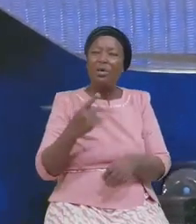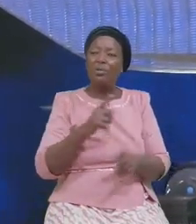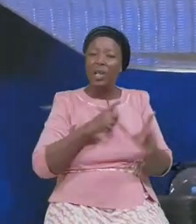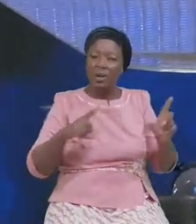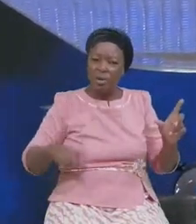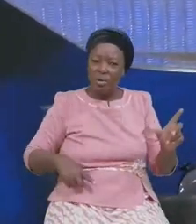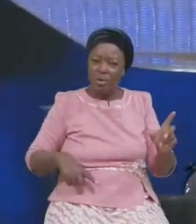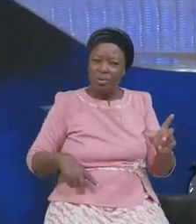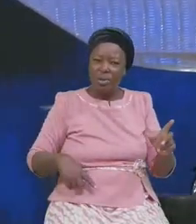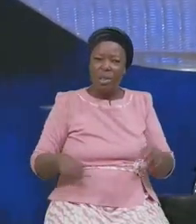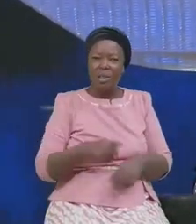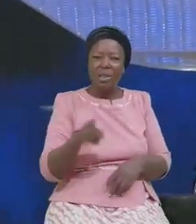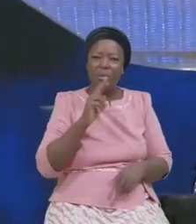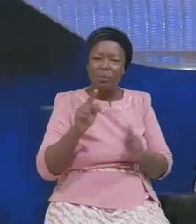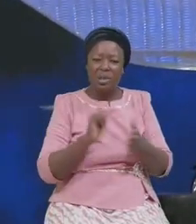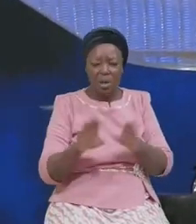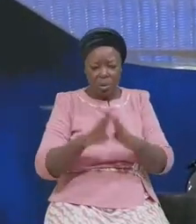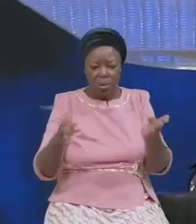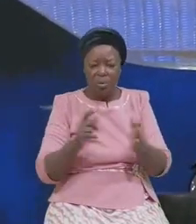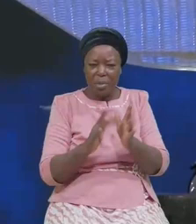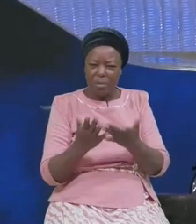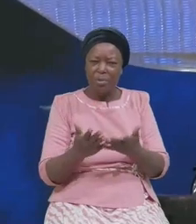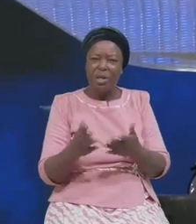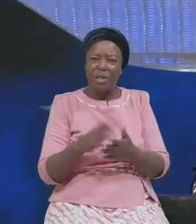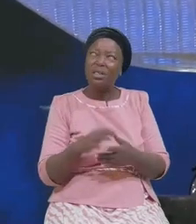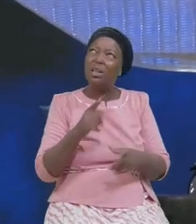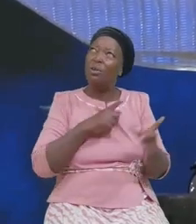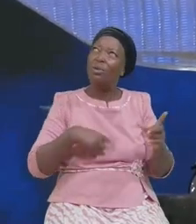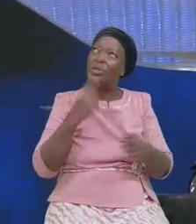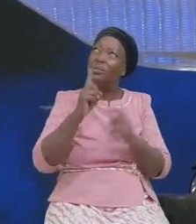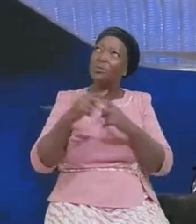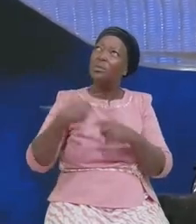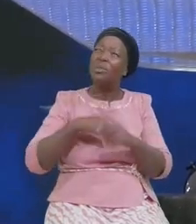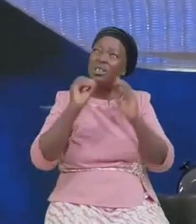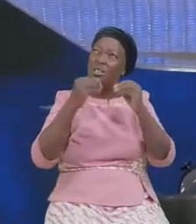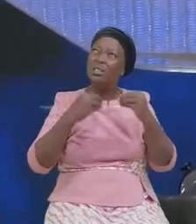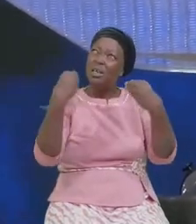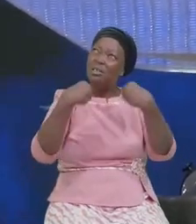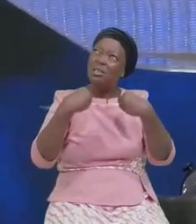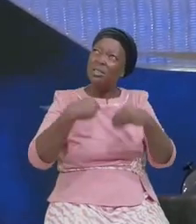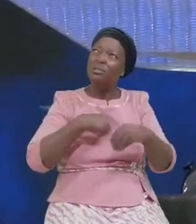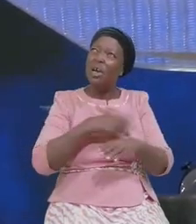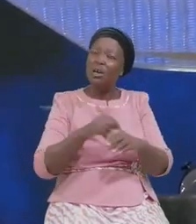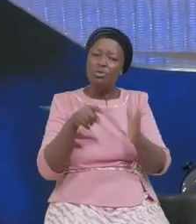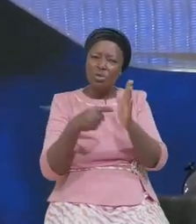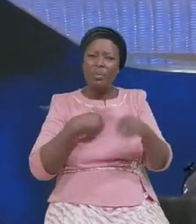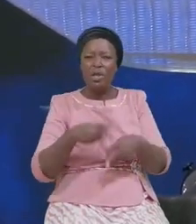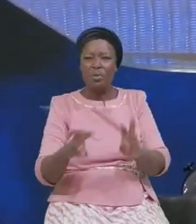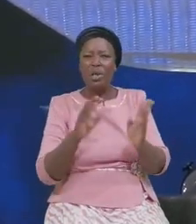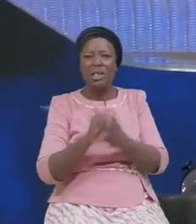Dieu, ce sont les gens qui ouvrent la parole et qui disent, Seigneur, parle-moi, enseigne-moi, montre-moi la voie que je dois suivre.